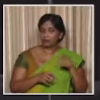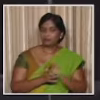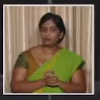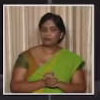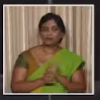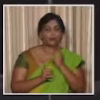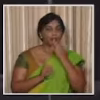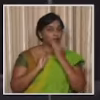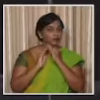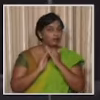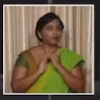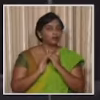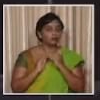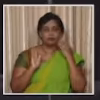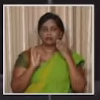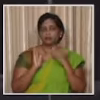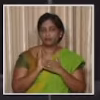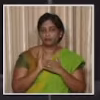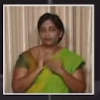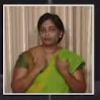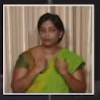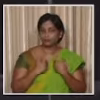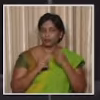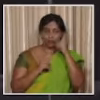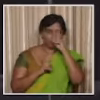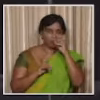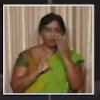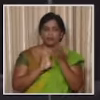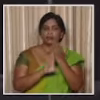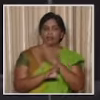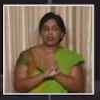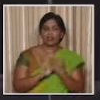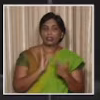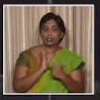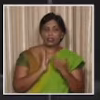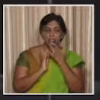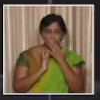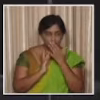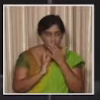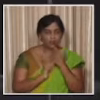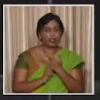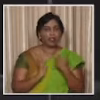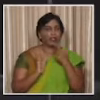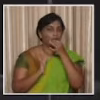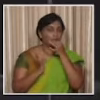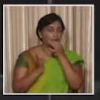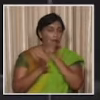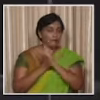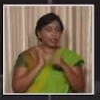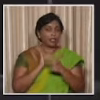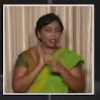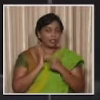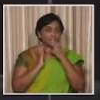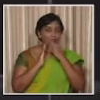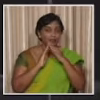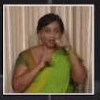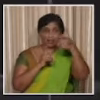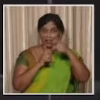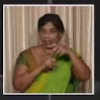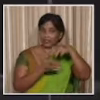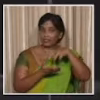මේ පාසල් ගොඩනැගිලි පිළිබඳව. දැන් මම මීට මාසයකට කලින් ඔය තර්සන් විද්‍යාලය ගැනයි, තංගල්ල බාලිකා විද්‍යාලය ඔබතුමාගේ